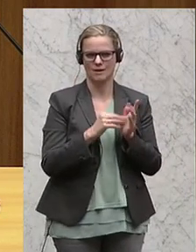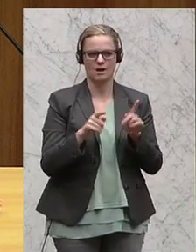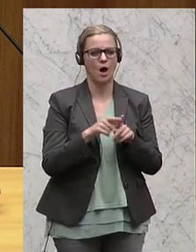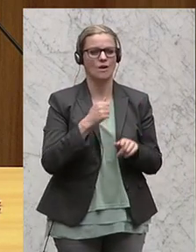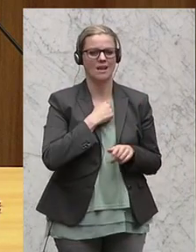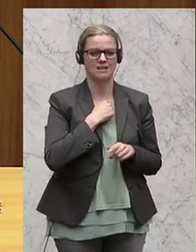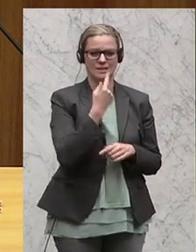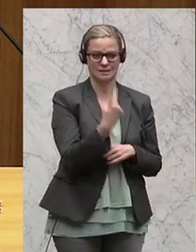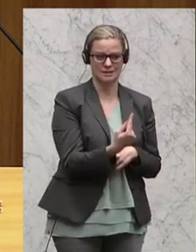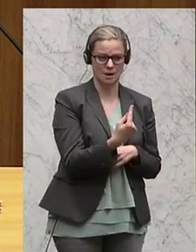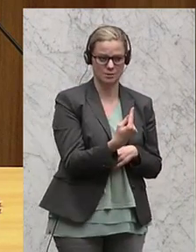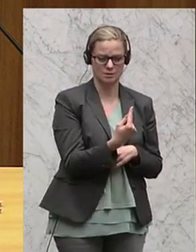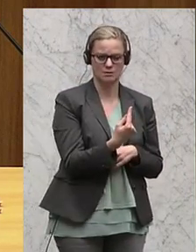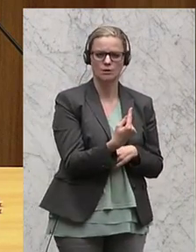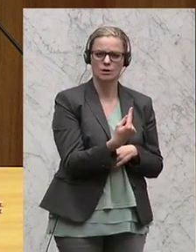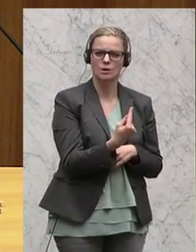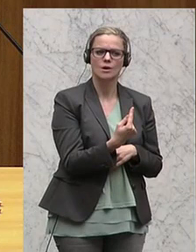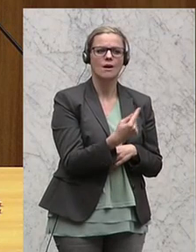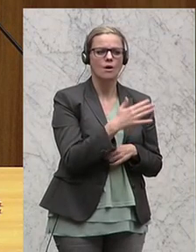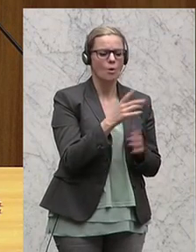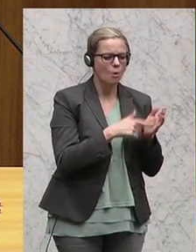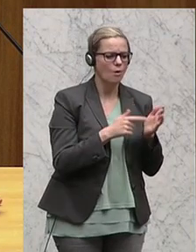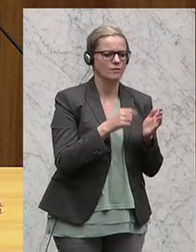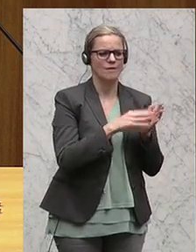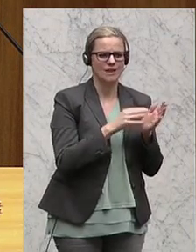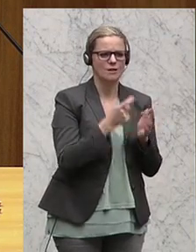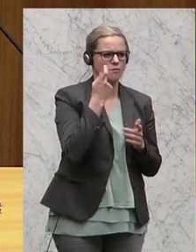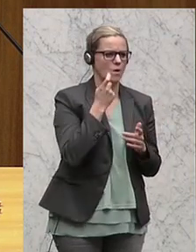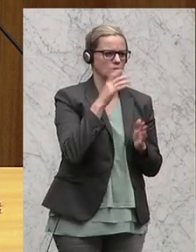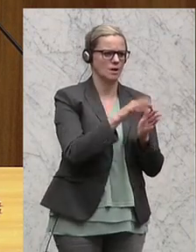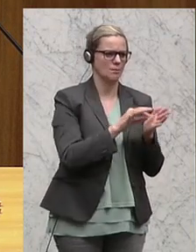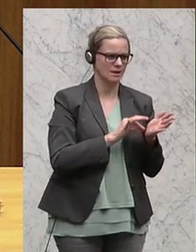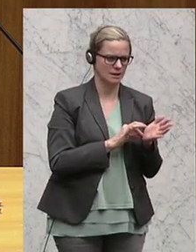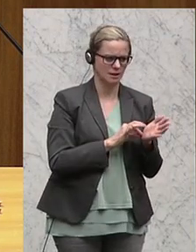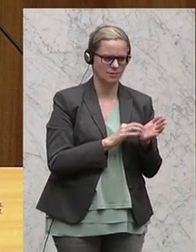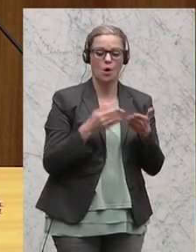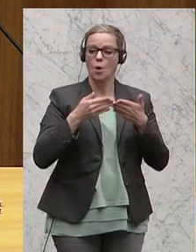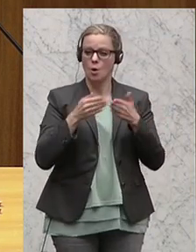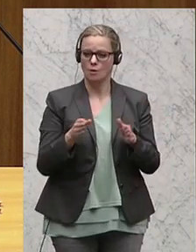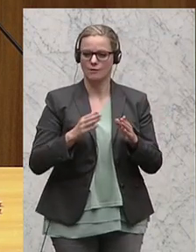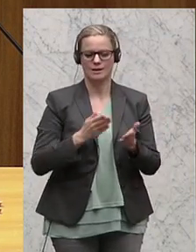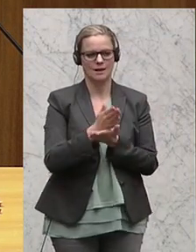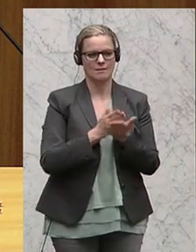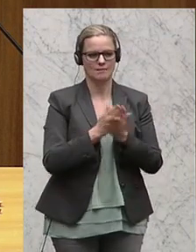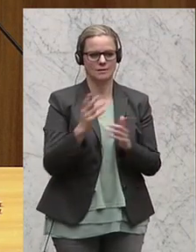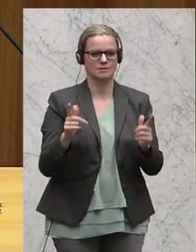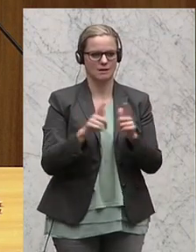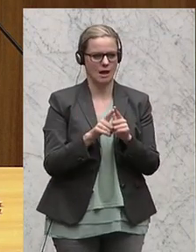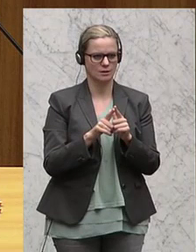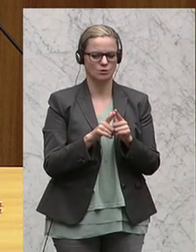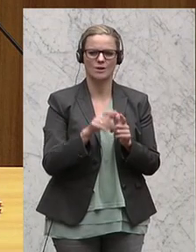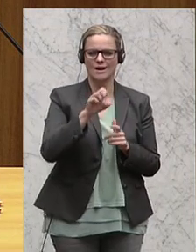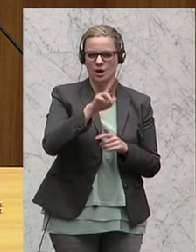Kanada selbst verwendet in vielen Fällen das Vorsorgeprinzip. Zu den öffentlichen Dienstleistungen. Die